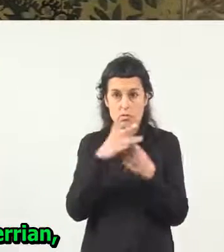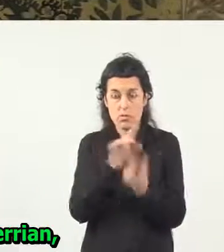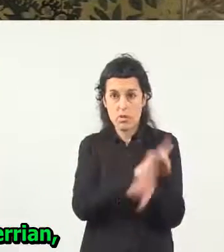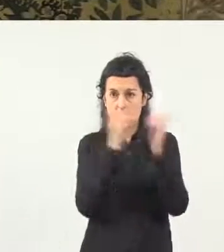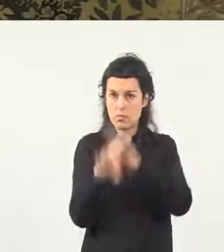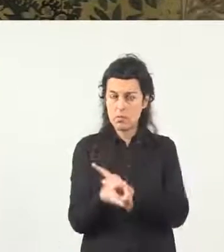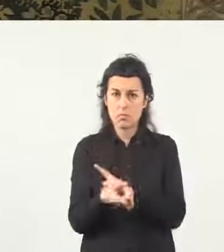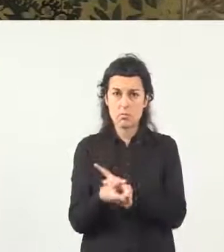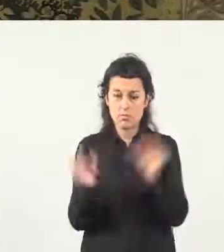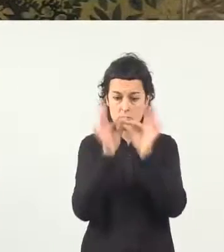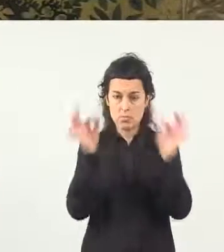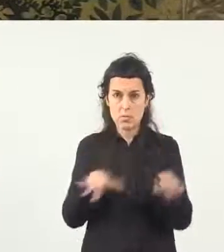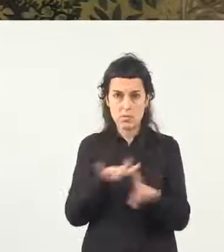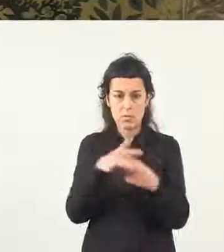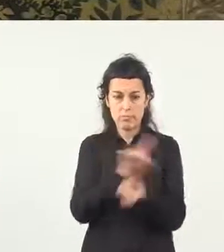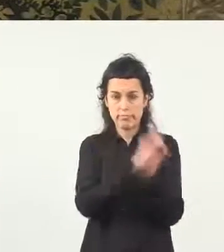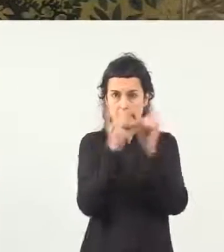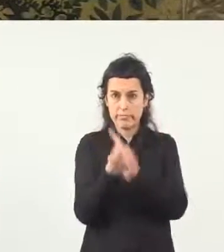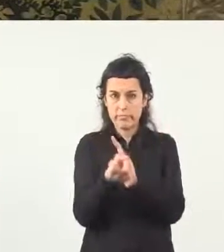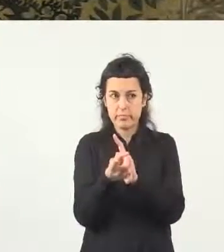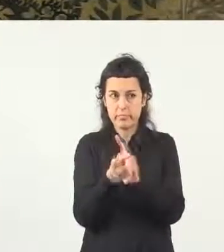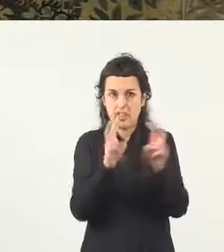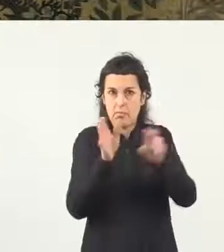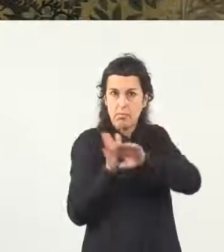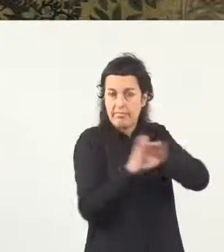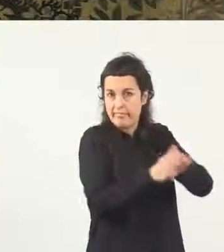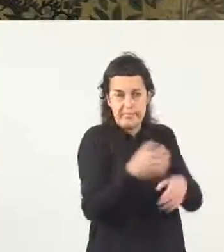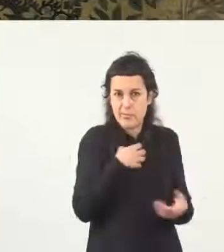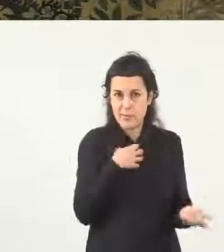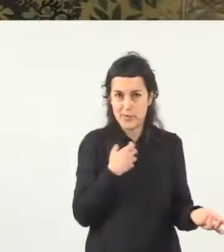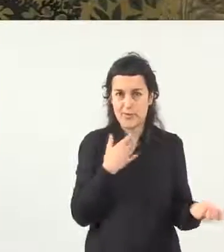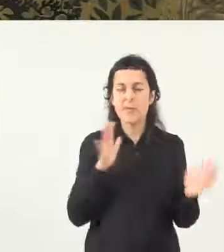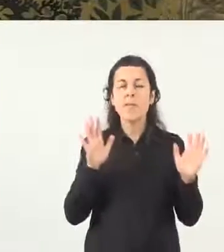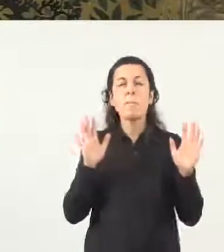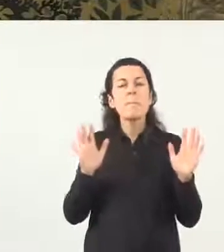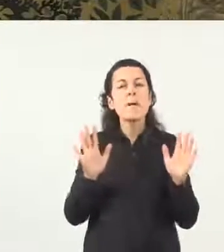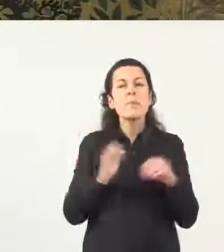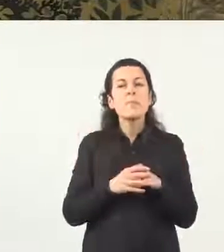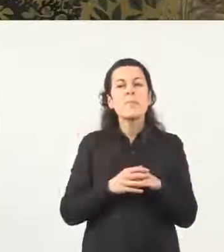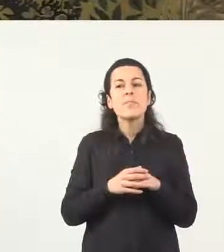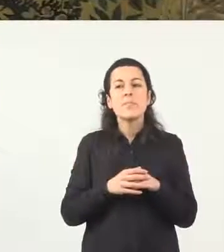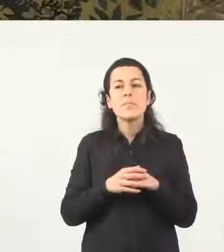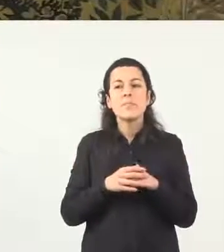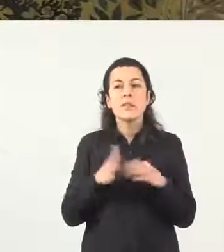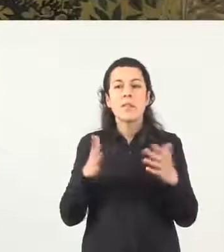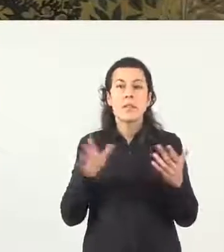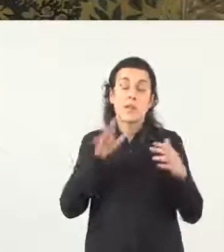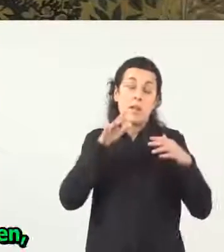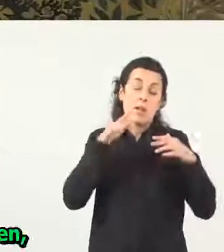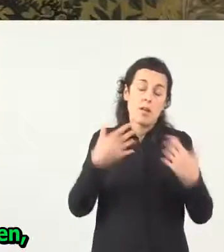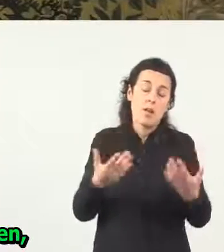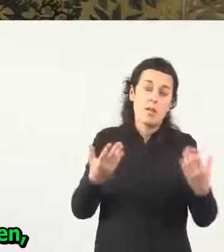Euskal Herrian eta orduan ja ez dago. Baina sortu zaigu, honet, orduan hemen daukagu bakea eta